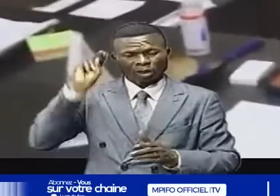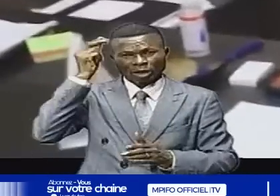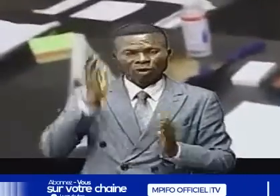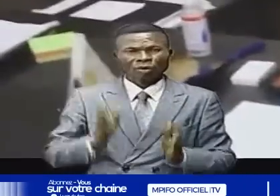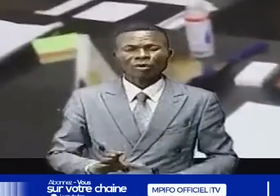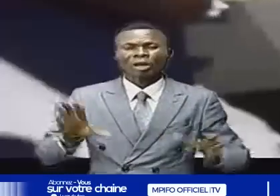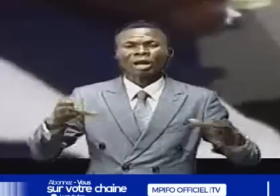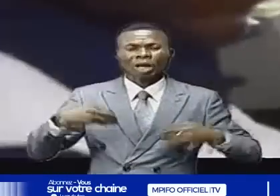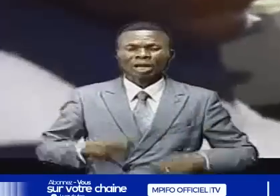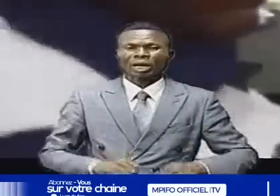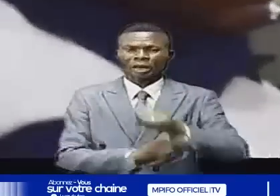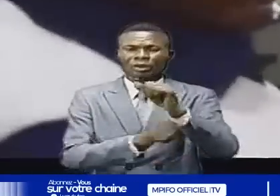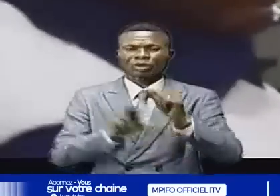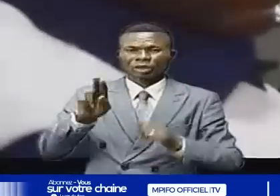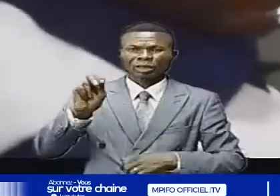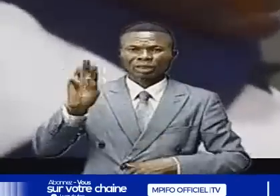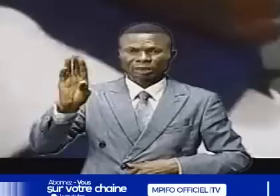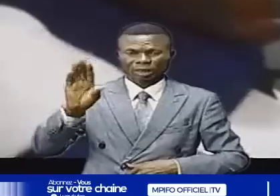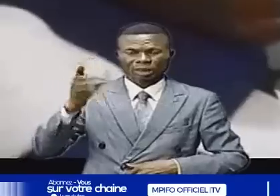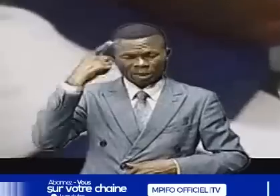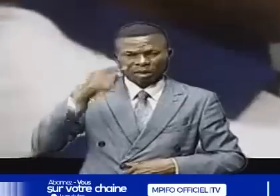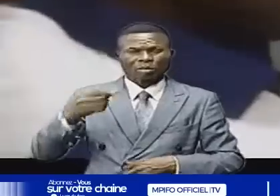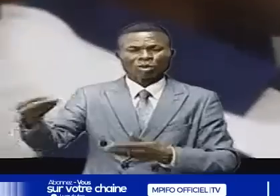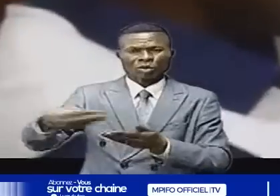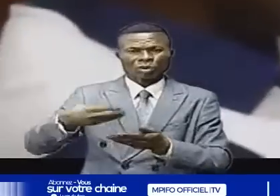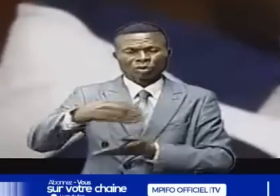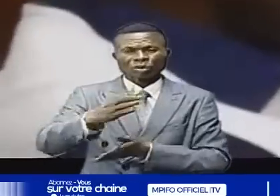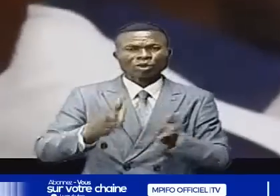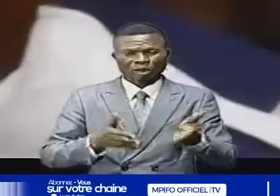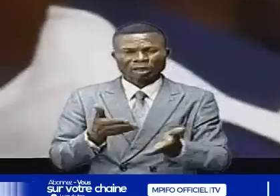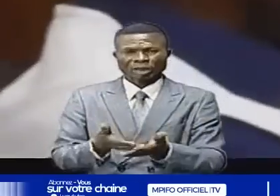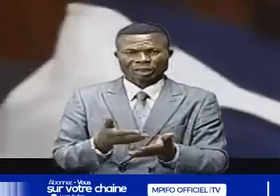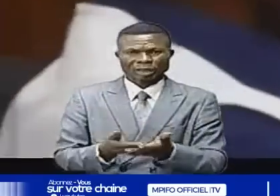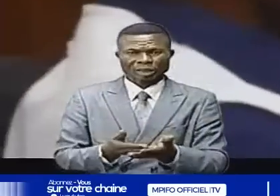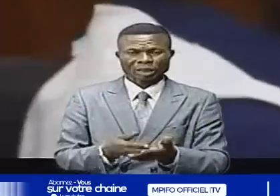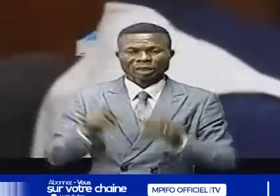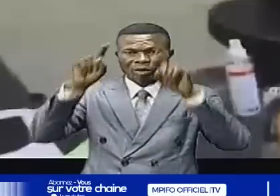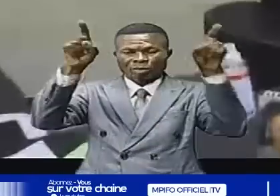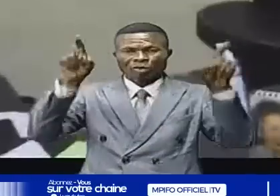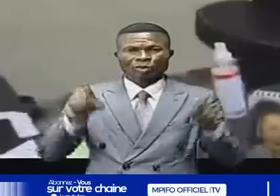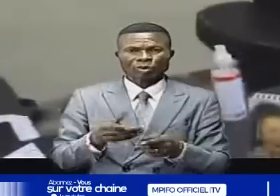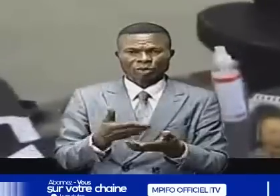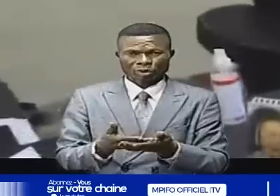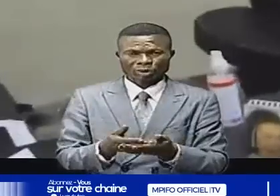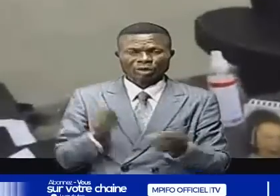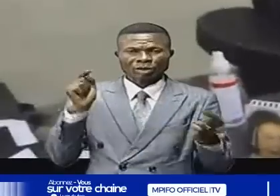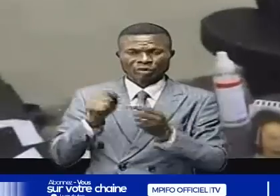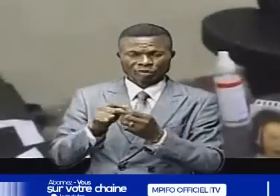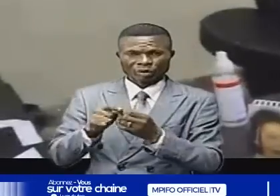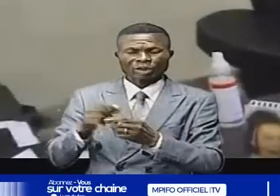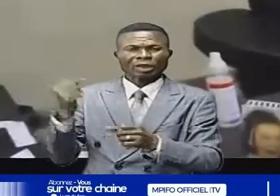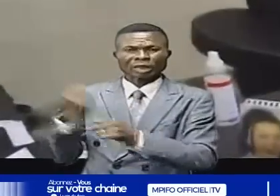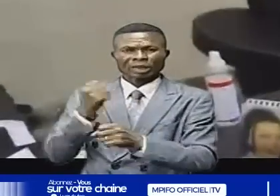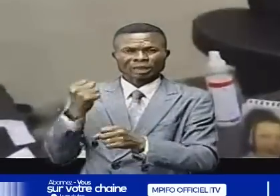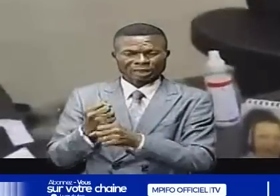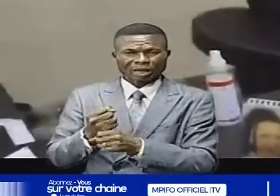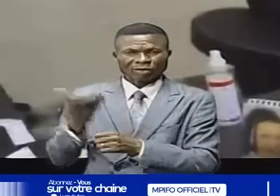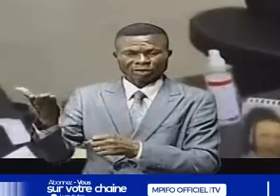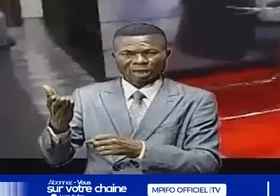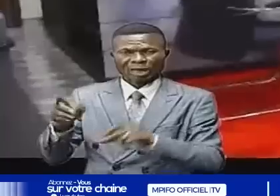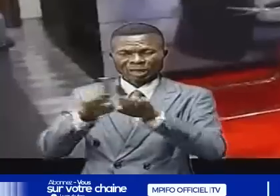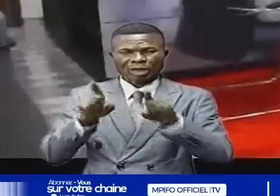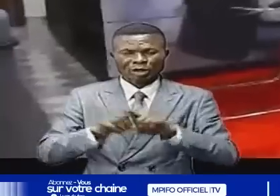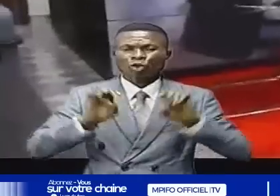d'accompagner la RTNC dans les recouvrements de la redevance audiovisuelle auprès des personnes physiques et